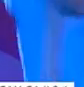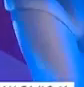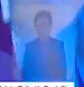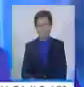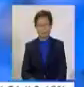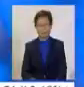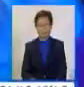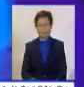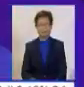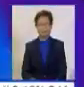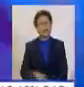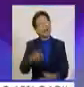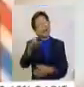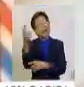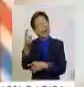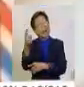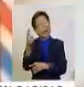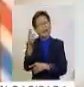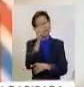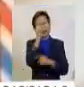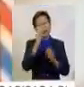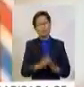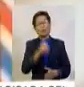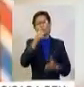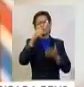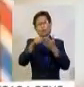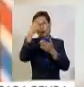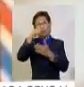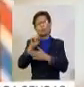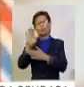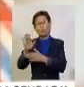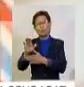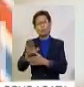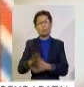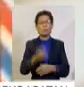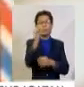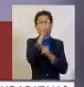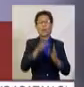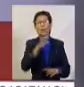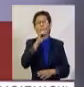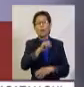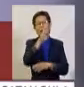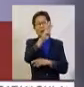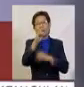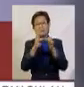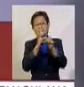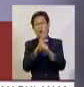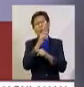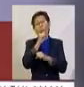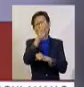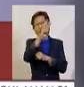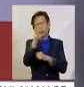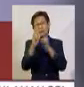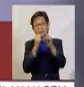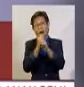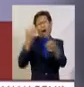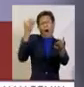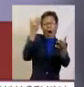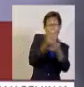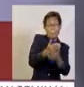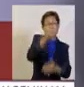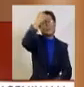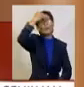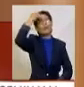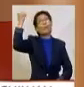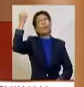Lain pula halnya dengan pelantun lagu Suratku Untukmu, J. Syam. Penyanyi berusia 66 tahun itu dikatakan hampir